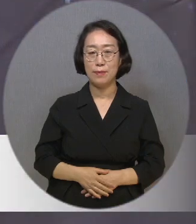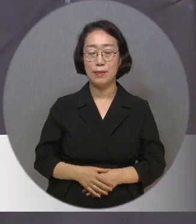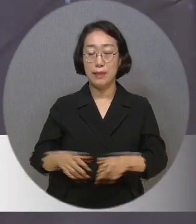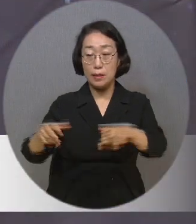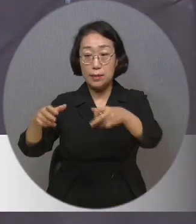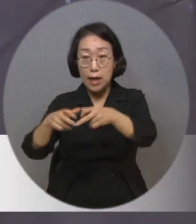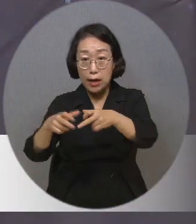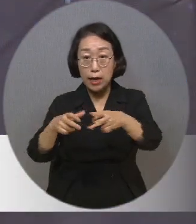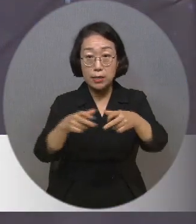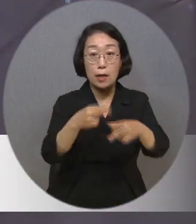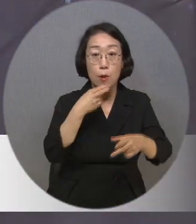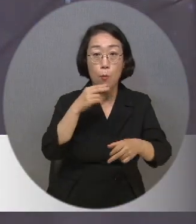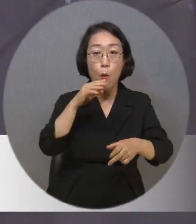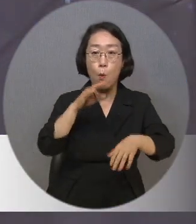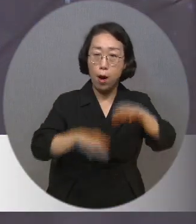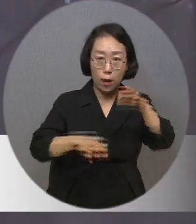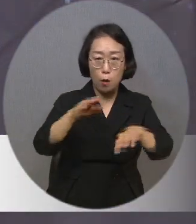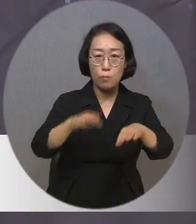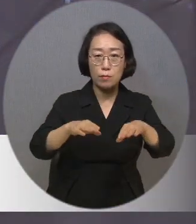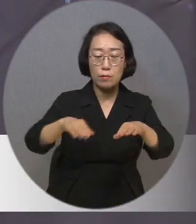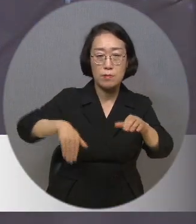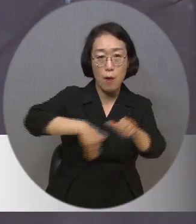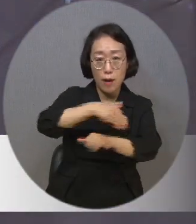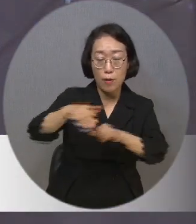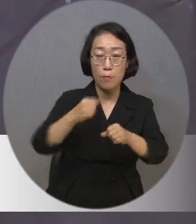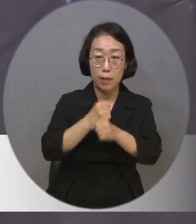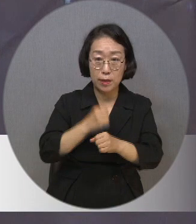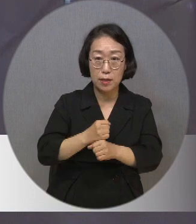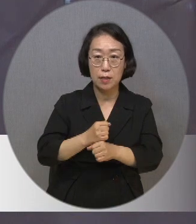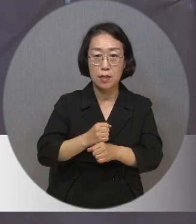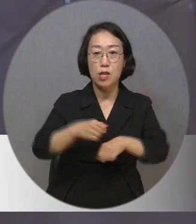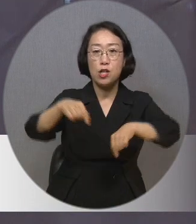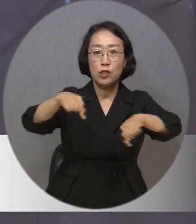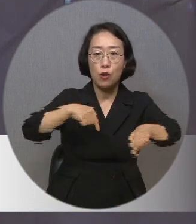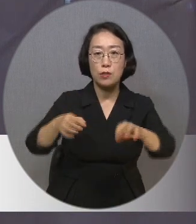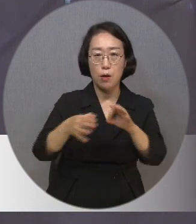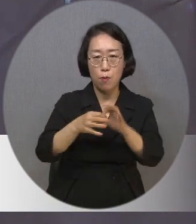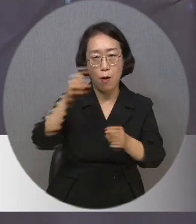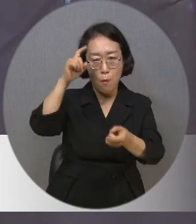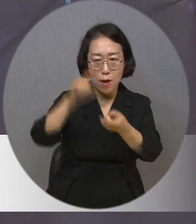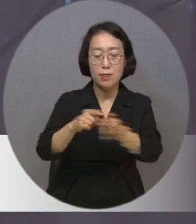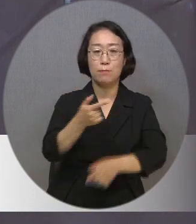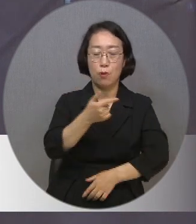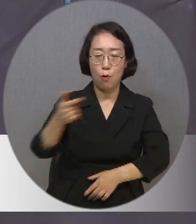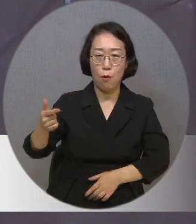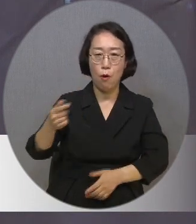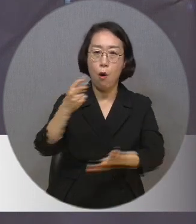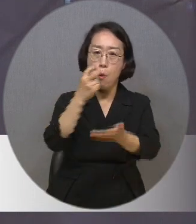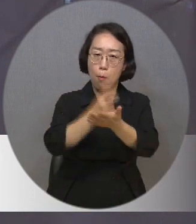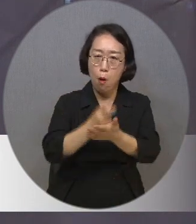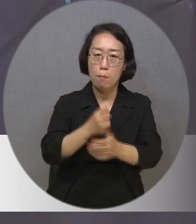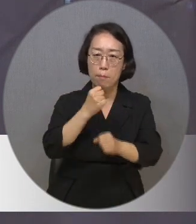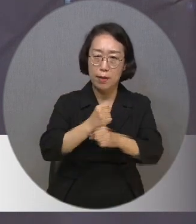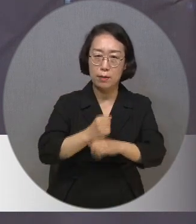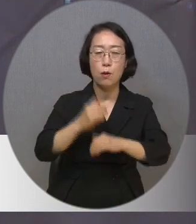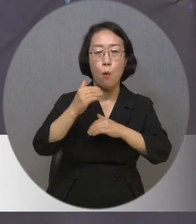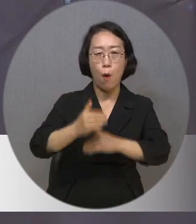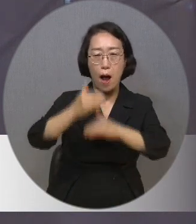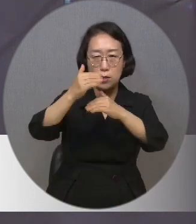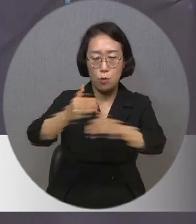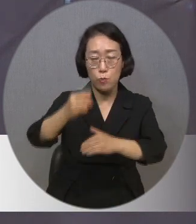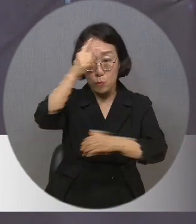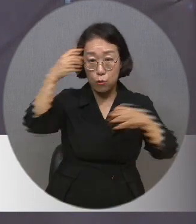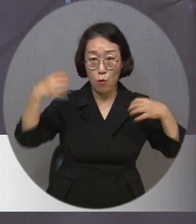비장애인과 동등한 정보 격차 없이 지낼 수 있는 환경을 만들 수 있는 정책들에 관심이 많아서 입법하는 과정이나 혹은